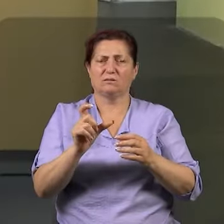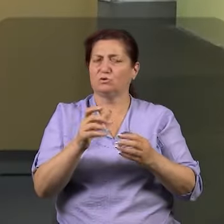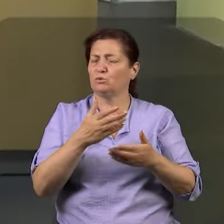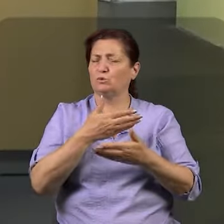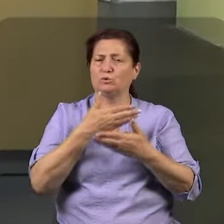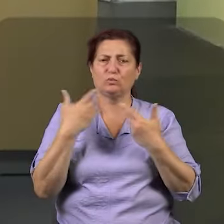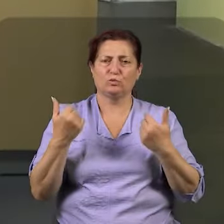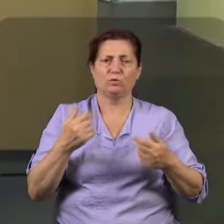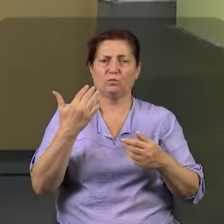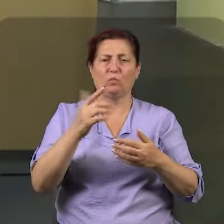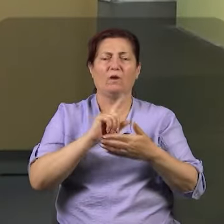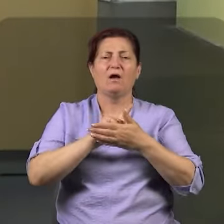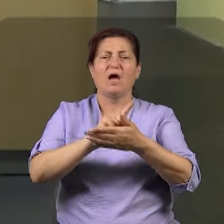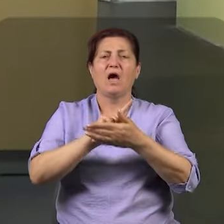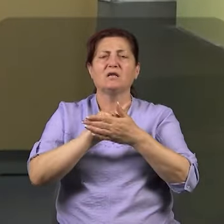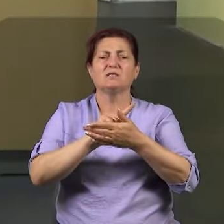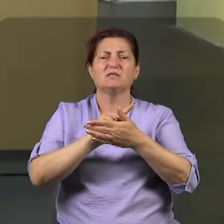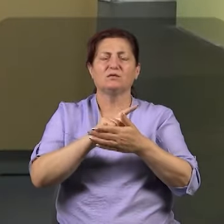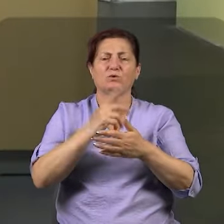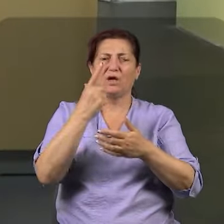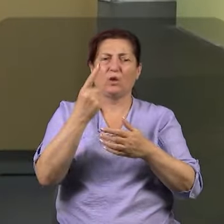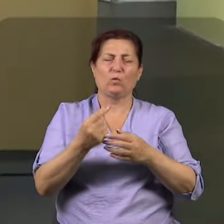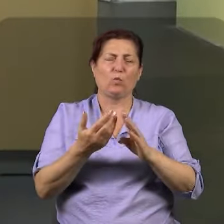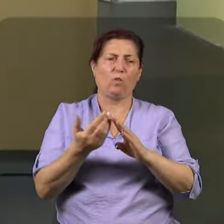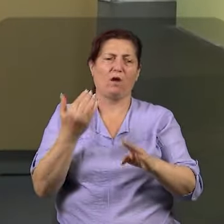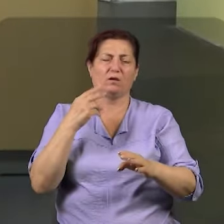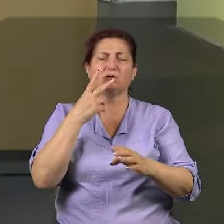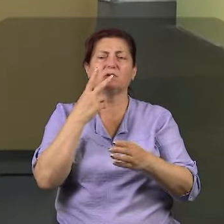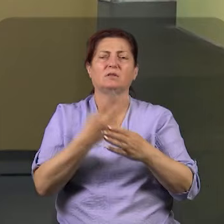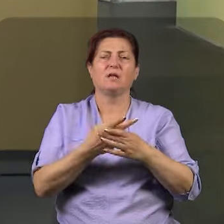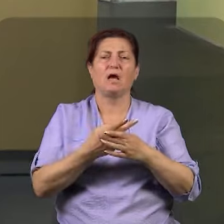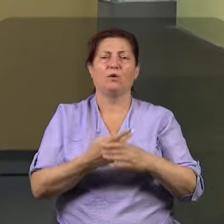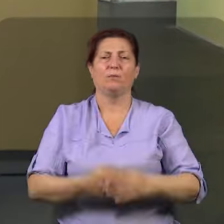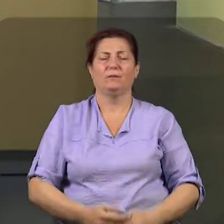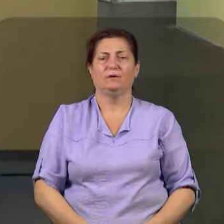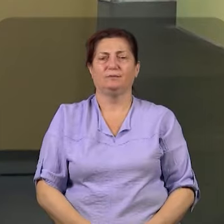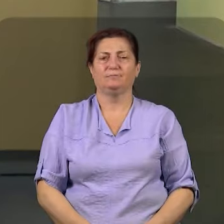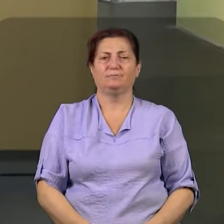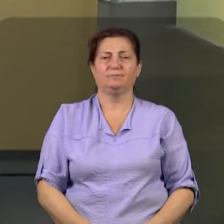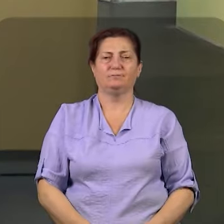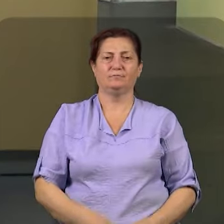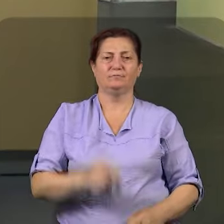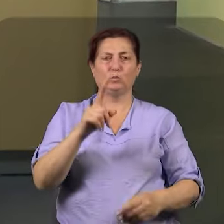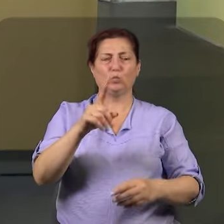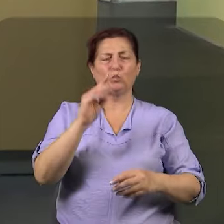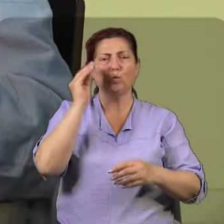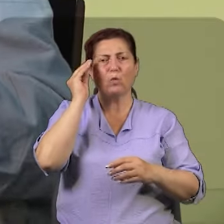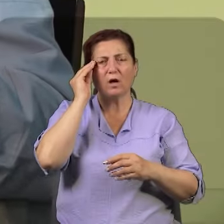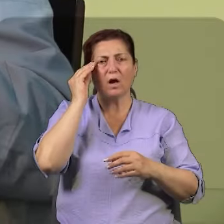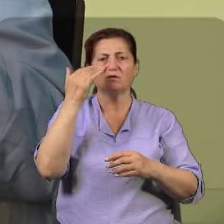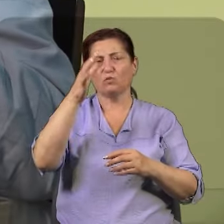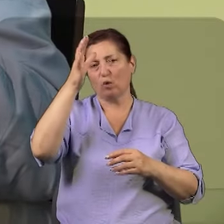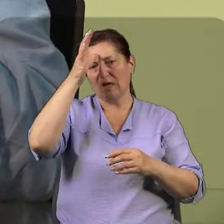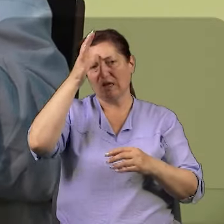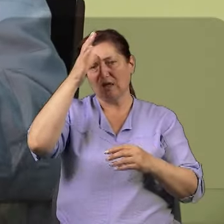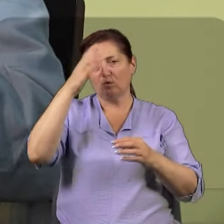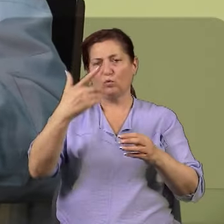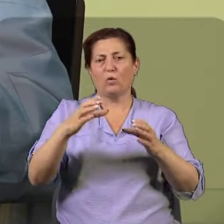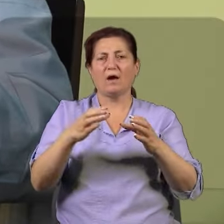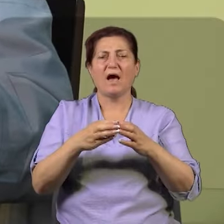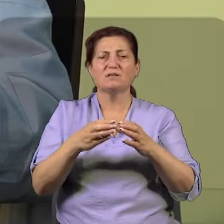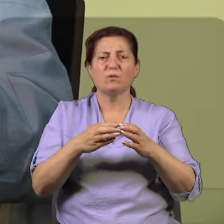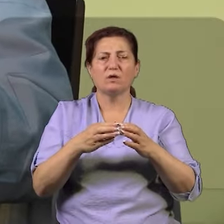հետո ձեր հարցազրույցներն էին նայում 1-2 օր առաջ, ես տեսա, որ դուք այն կարծիք եք, որ գիտության կազմակերպման եղանակները